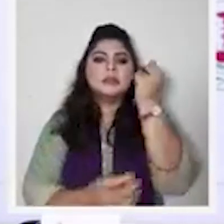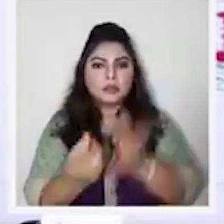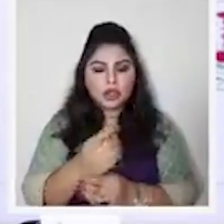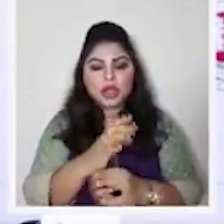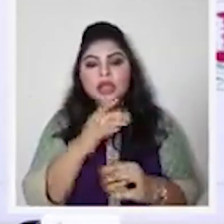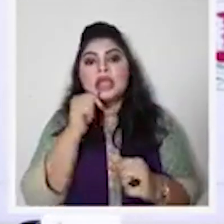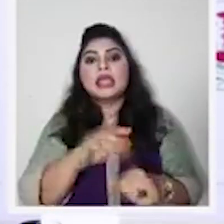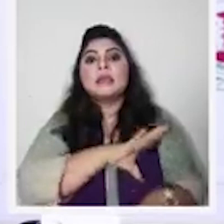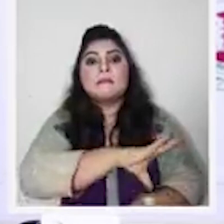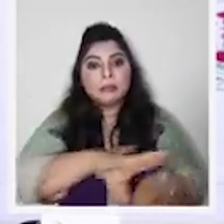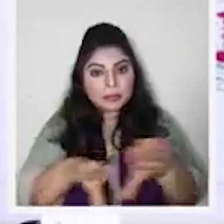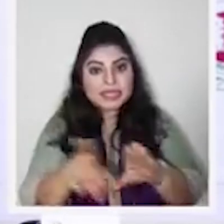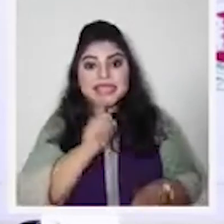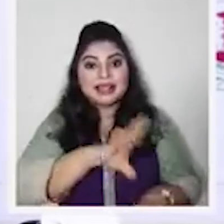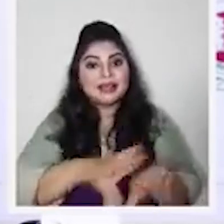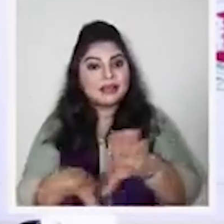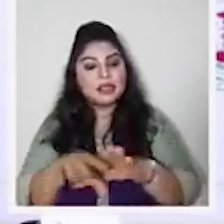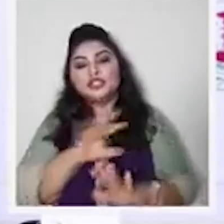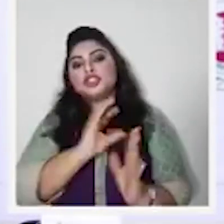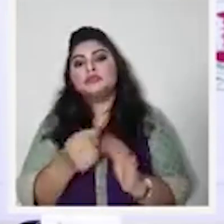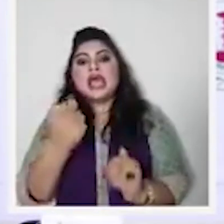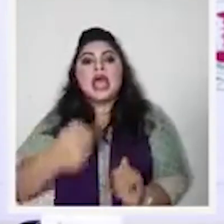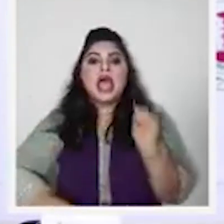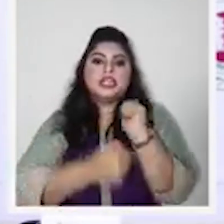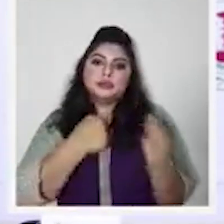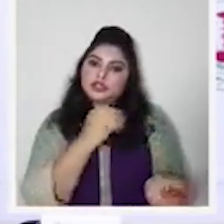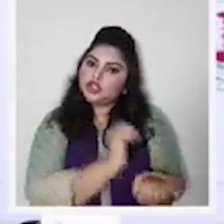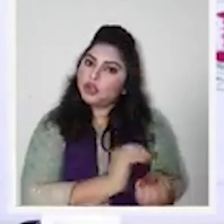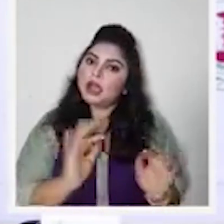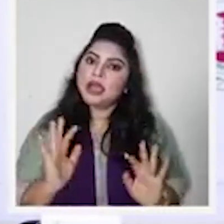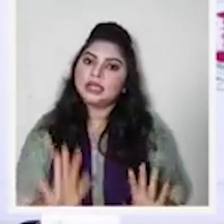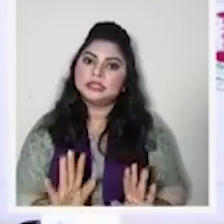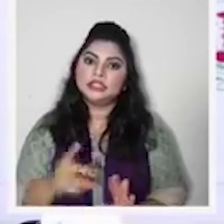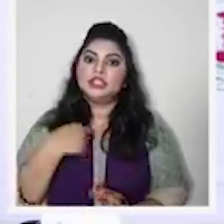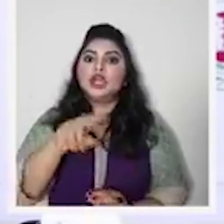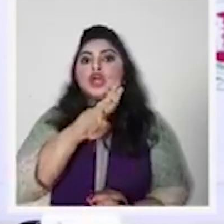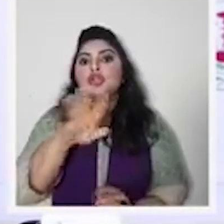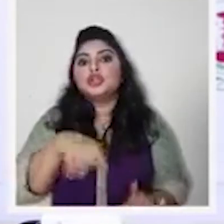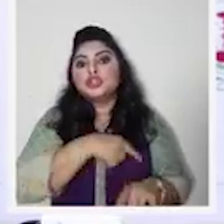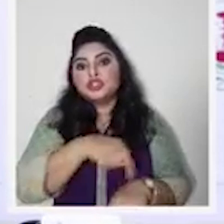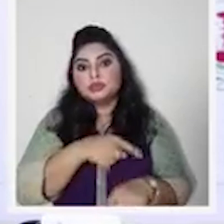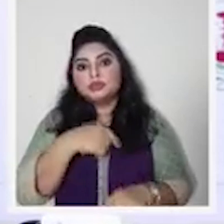11,12,720টি। বিভিন্ন ক্যাটাগরি ও লেভেলের মাস্ক 24 ঘন্টায় বিতরণ হয়েছে